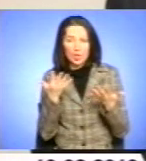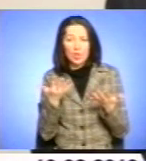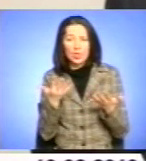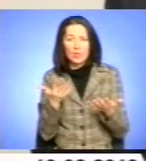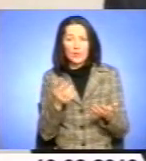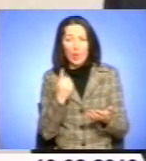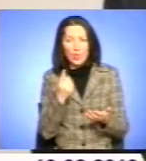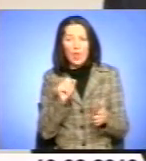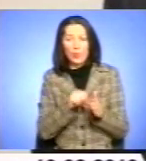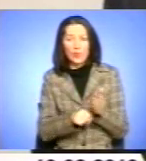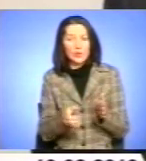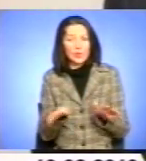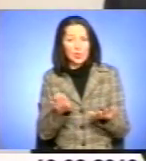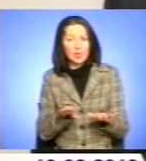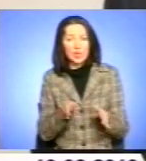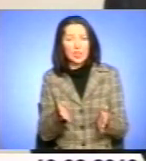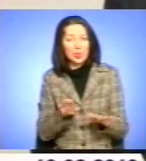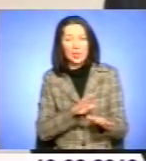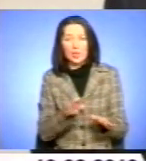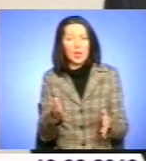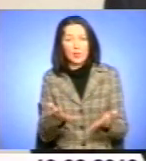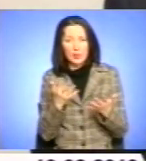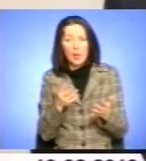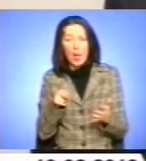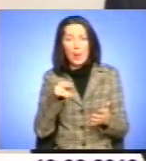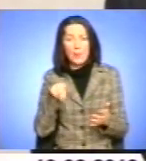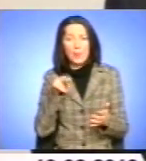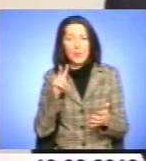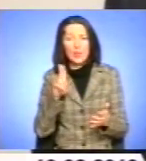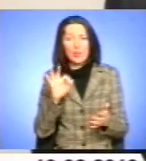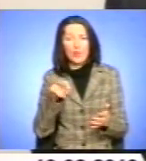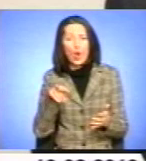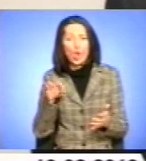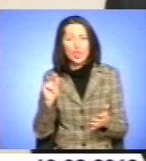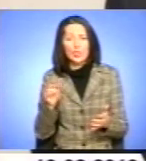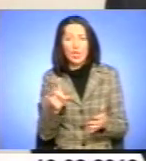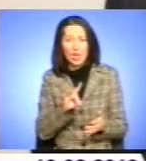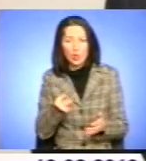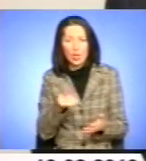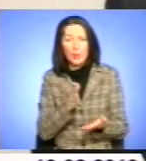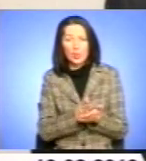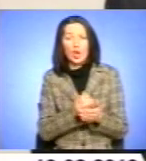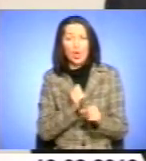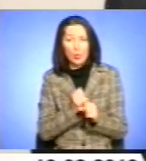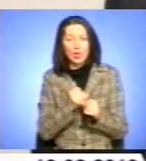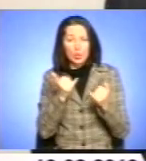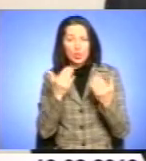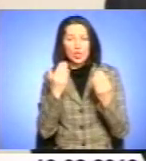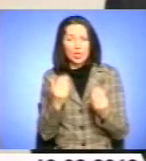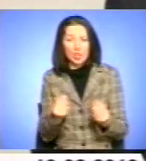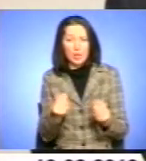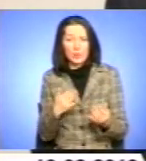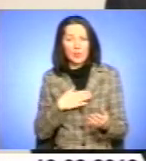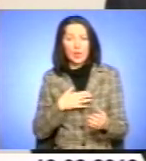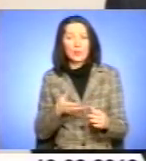нерозкритим. Це по Підволочиському району. Ну, але там є певна робота на сьогоднішній день, ми